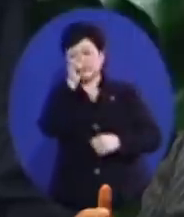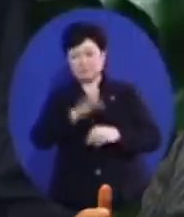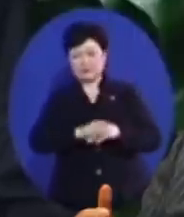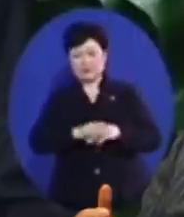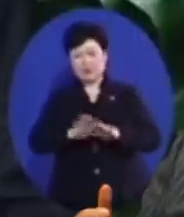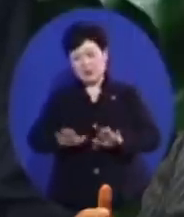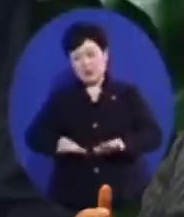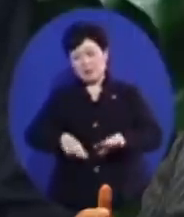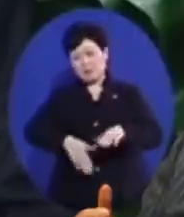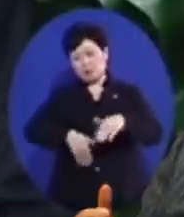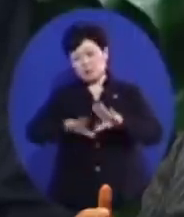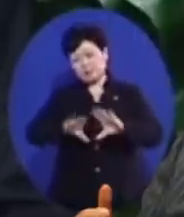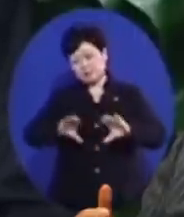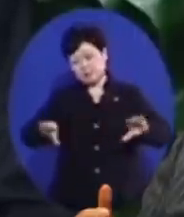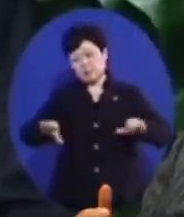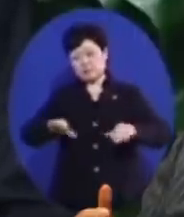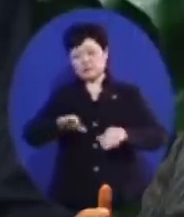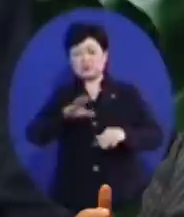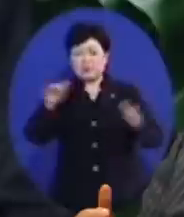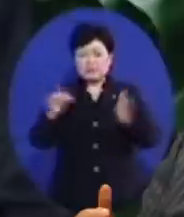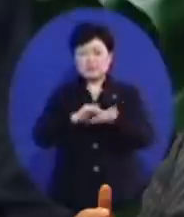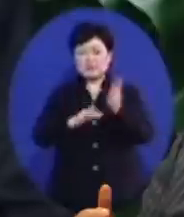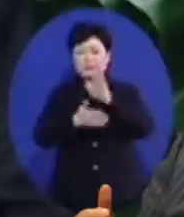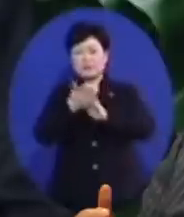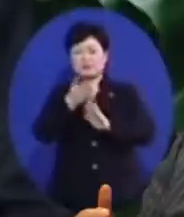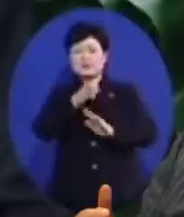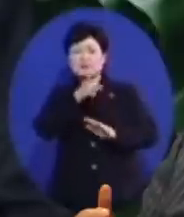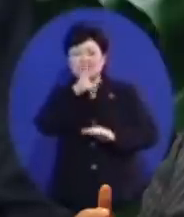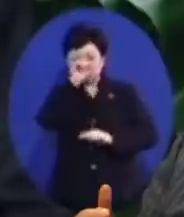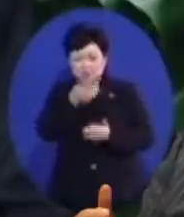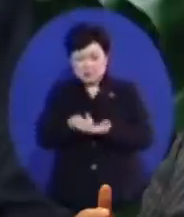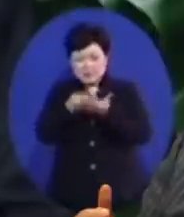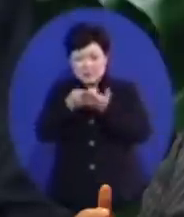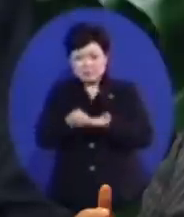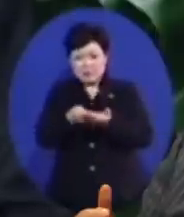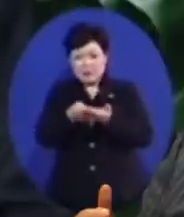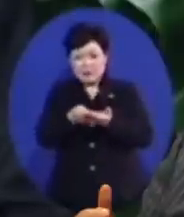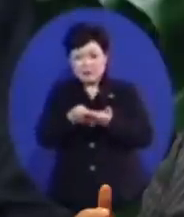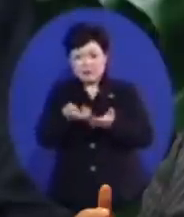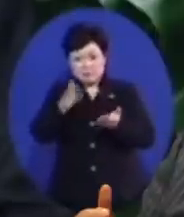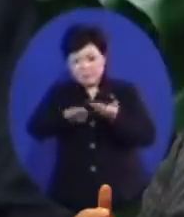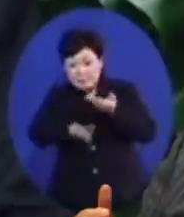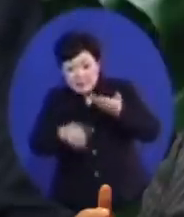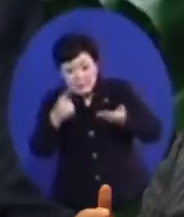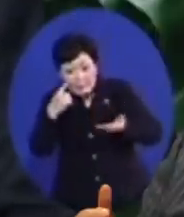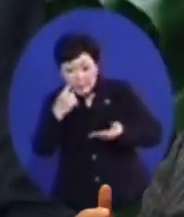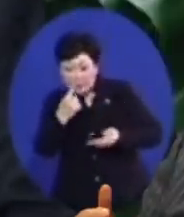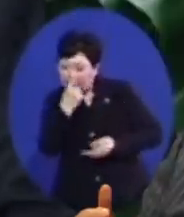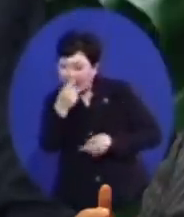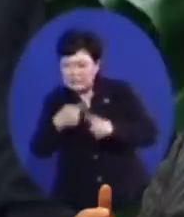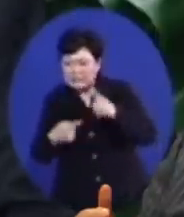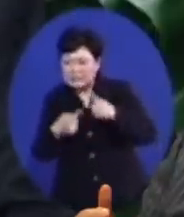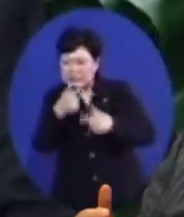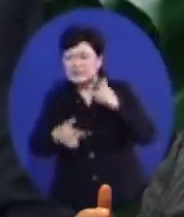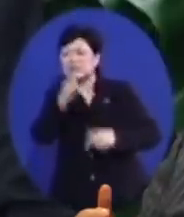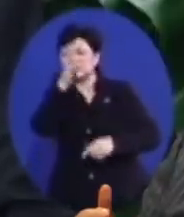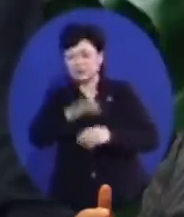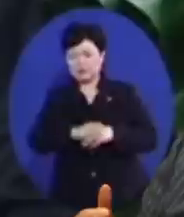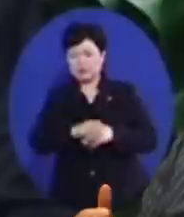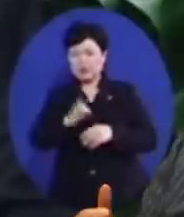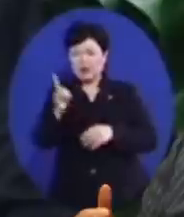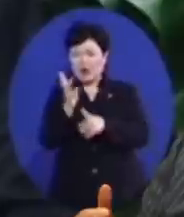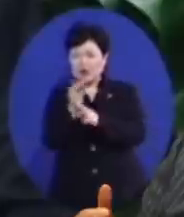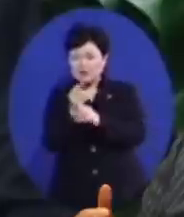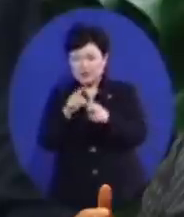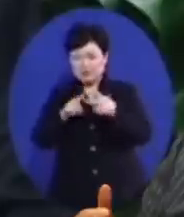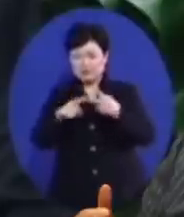부드럽고 한없이 편안하고 좋은 침대지만은 그 밑에는 가시가 스물스물 나요. 언제든지 원하면은